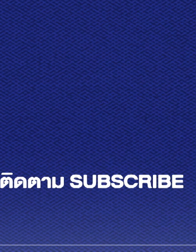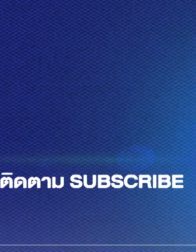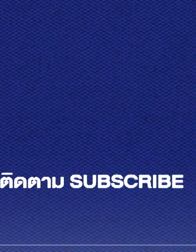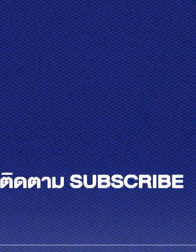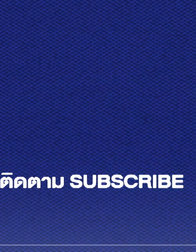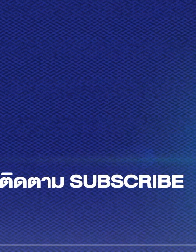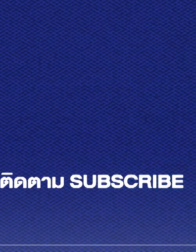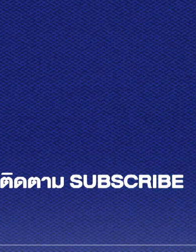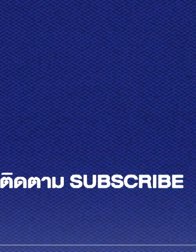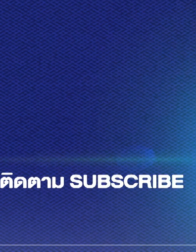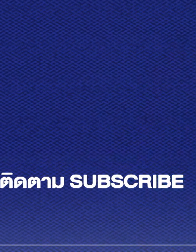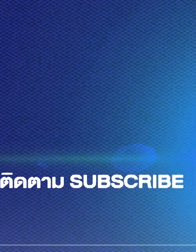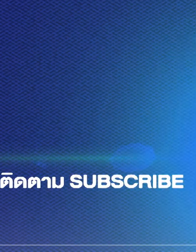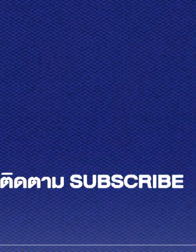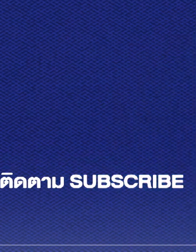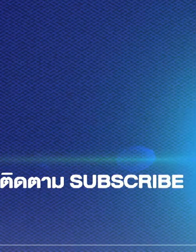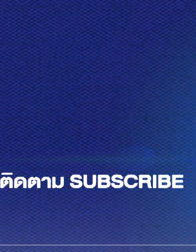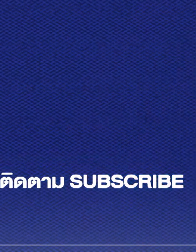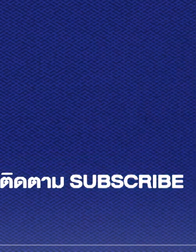ครับ Oh